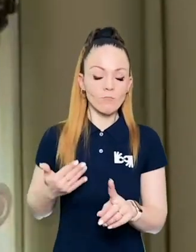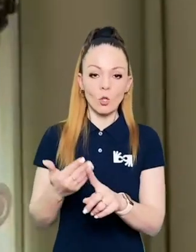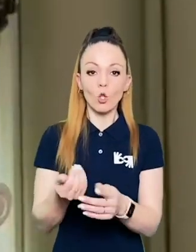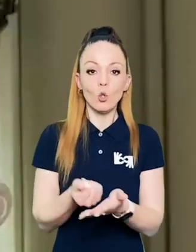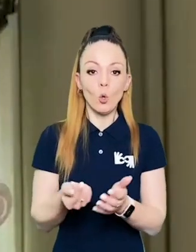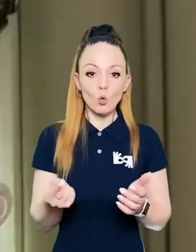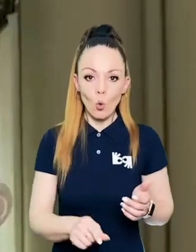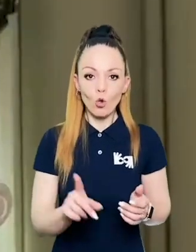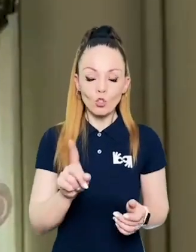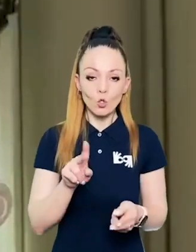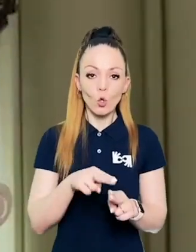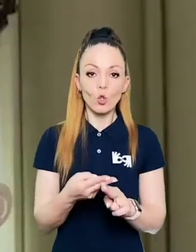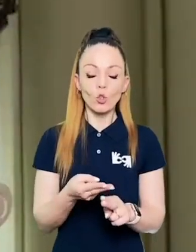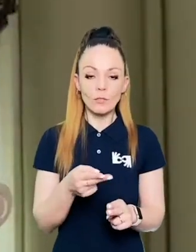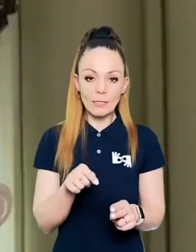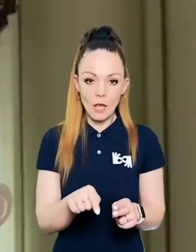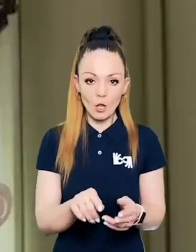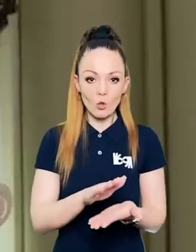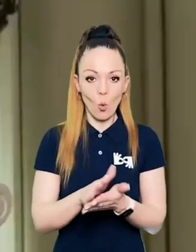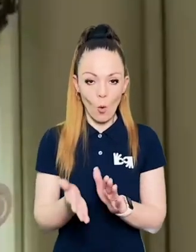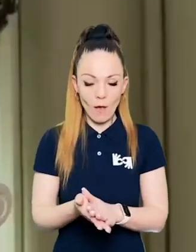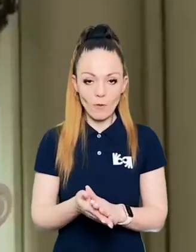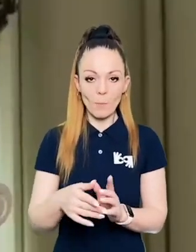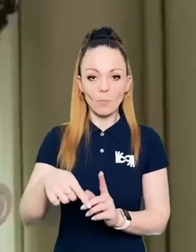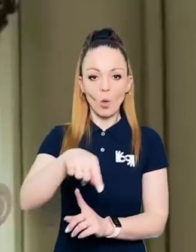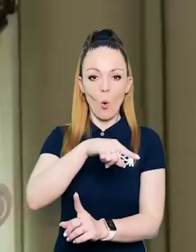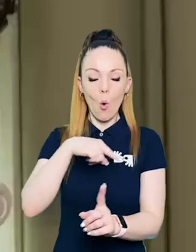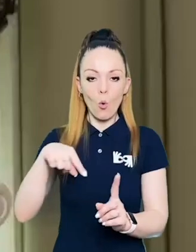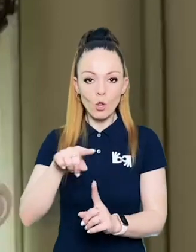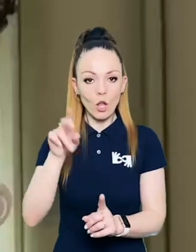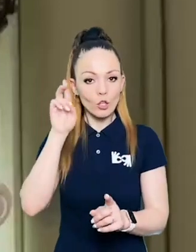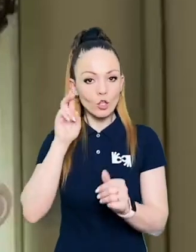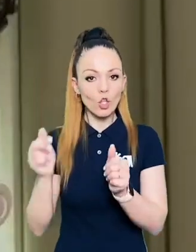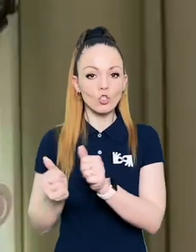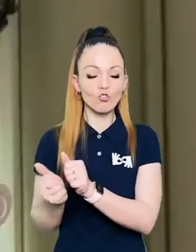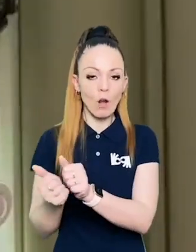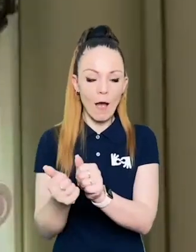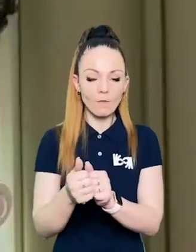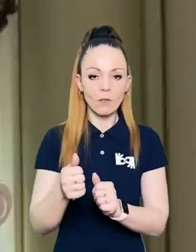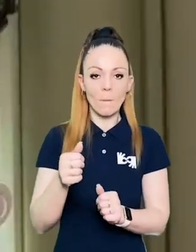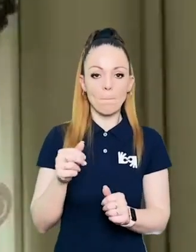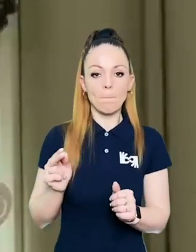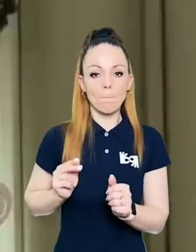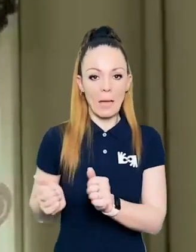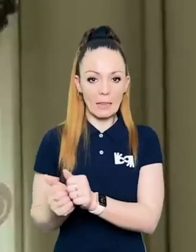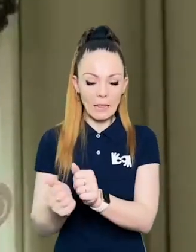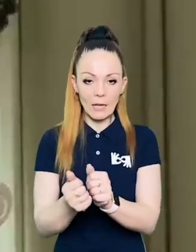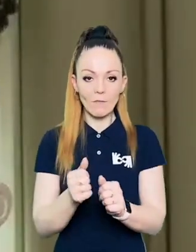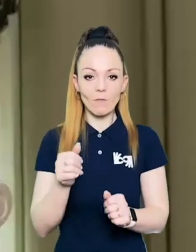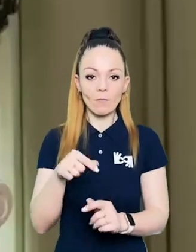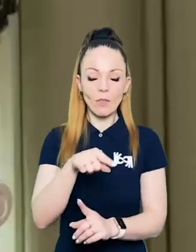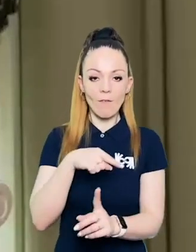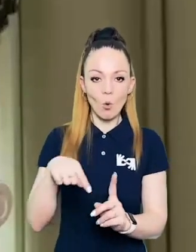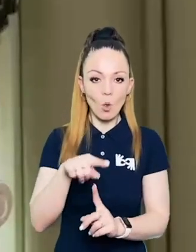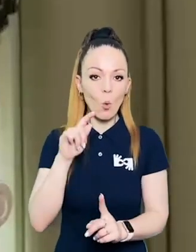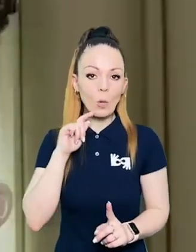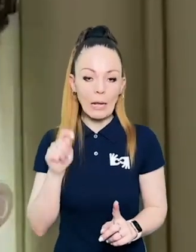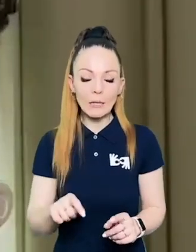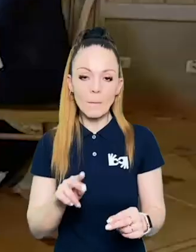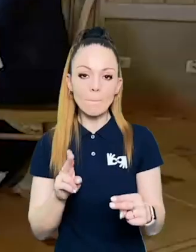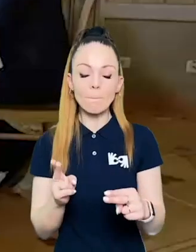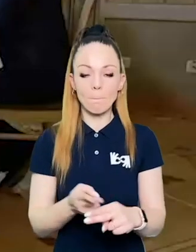все дійшло до того, що цей договір передбачає коло держав-партнерів навколо України без